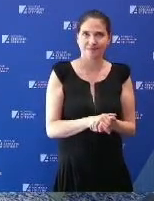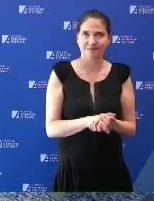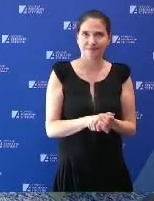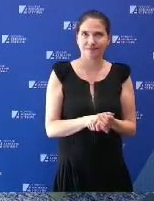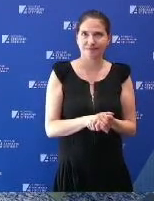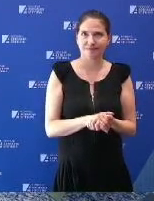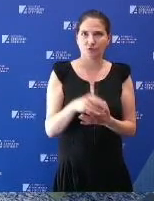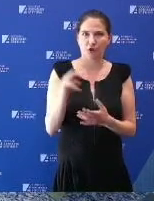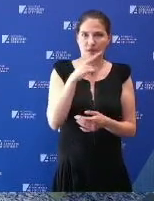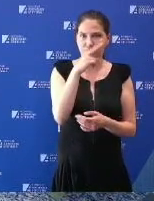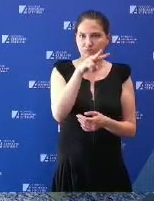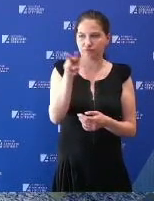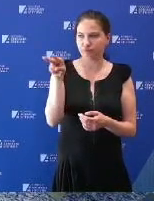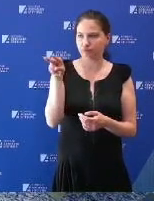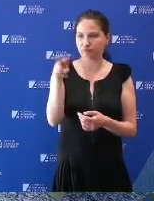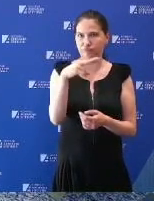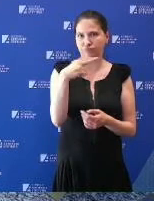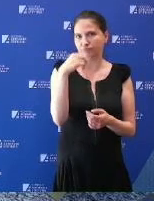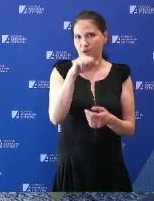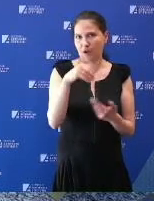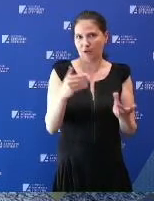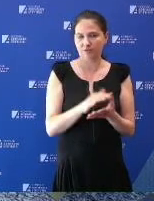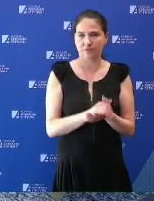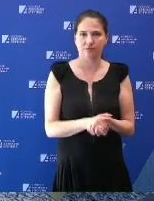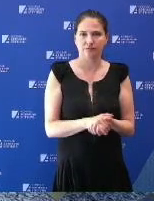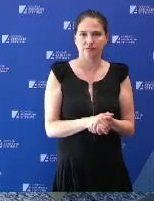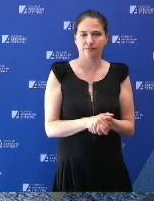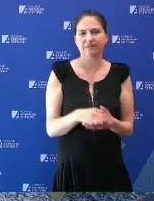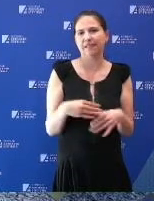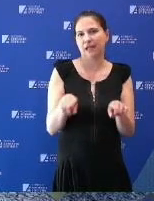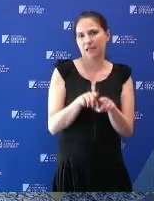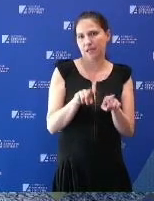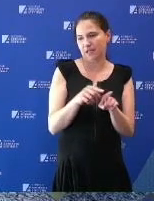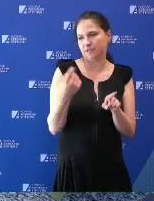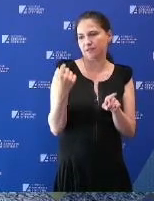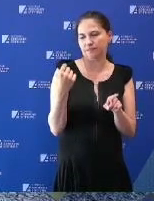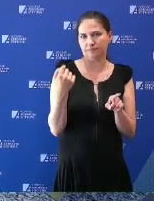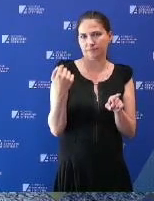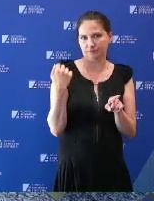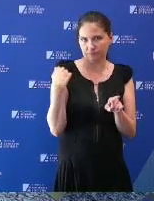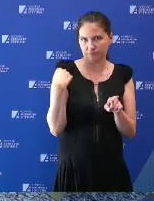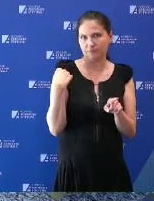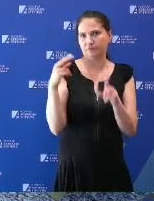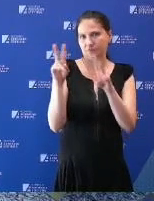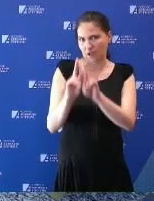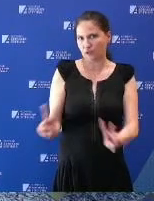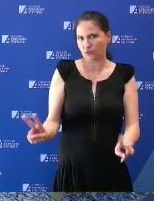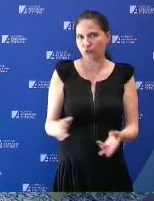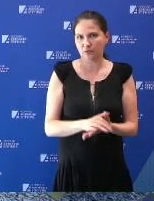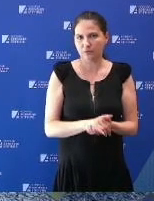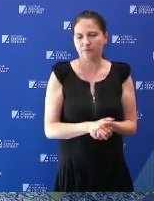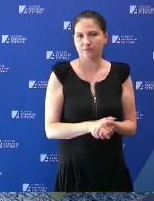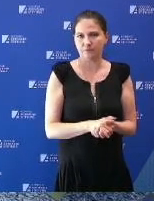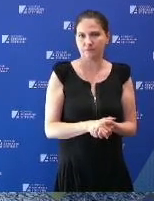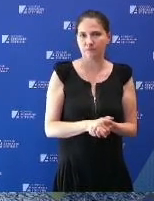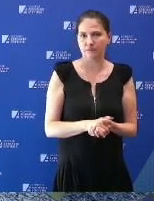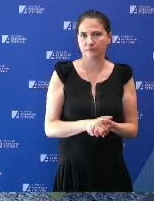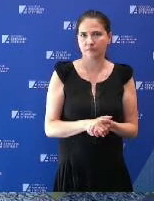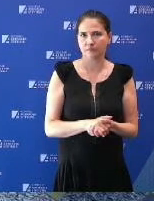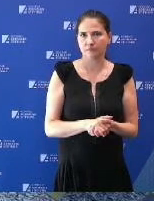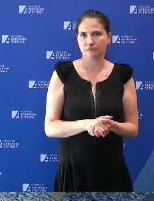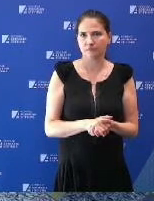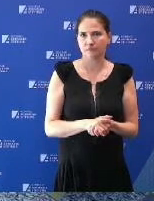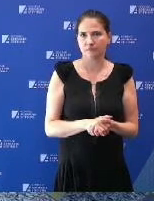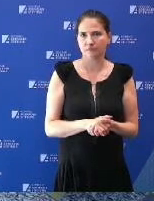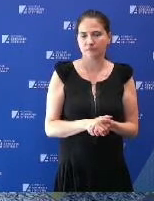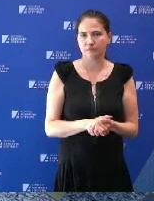kurze Rundgang. Also das sieht eigentlich ziemlich ähnlich aus wie tatsächlich vor Ort in Karlsruhe. Wir springen jetzt noch